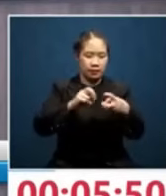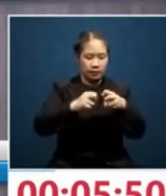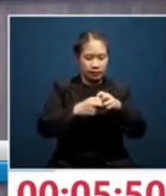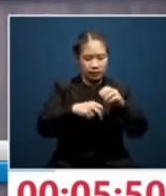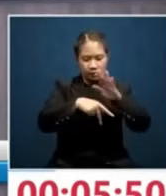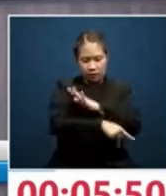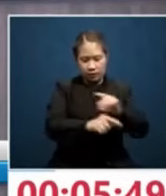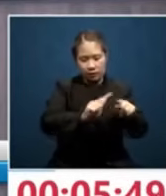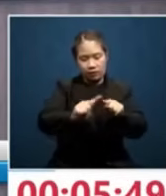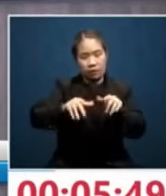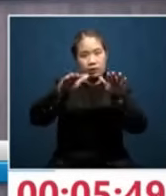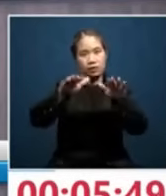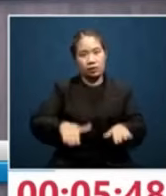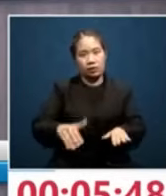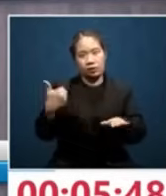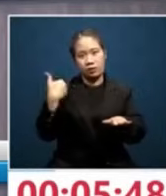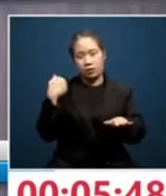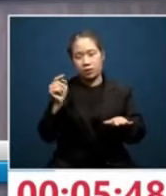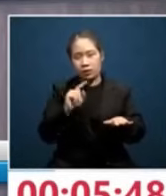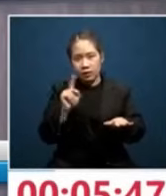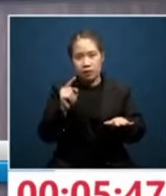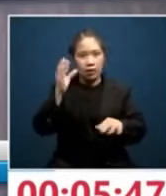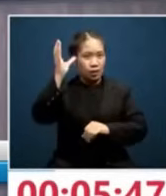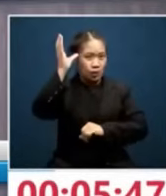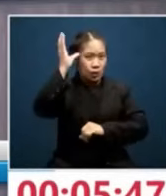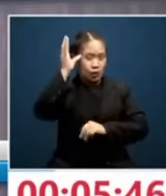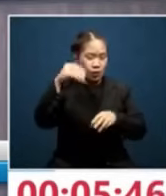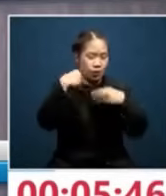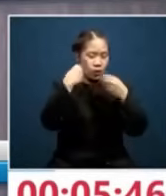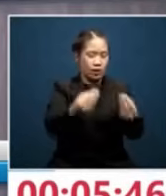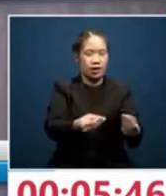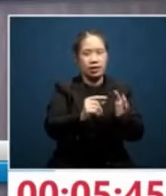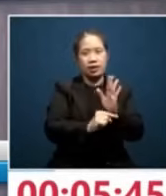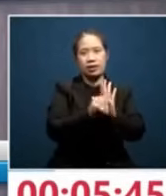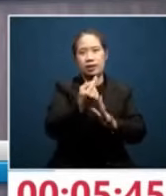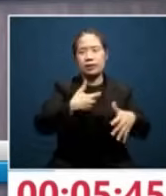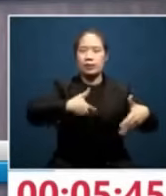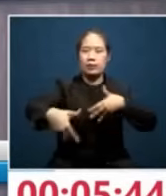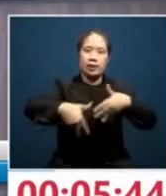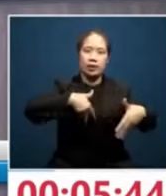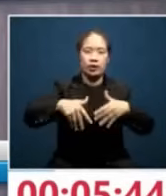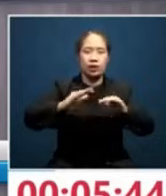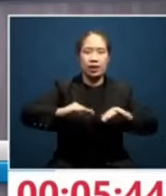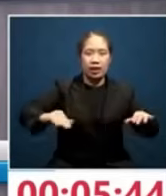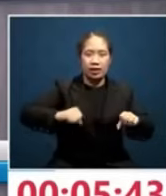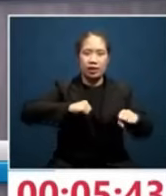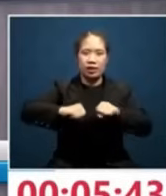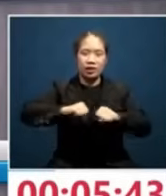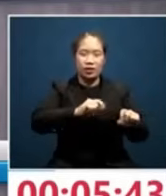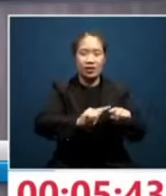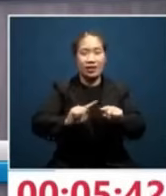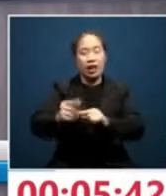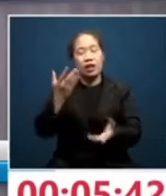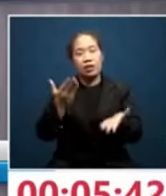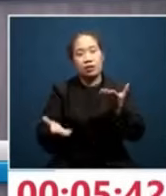มีนะครับแต่จำเป็นที่จะต้องรับโทษจากการที่ทำผิดกฎหมายของปปช.